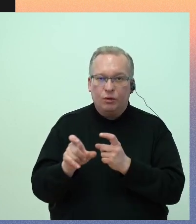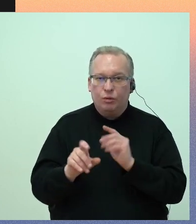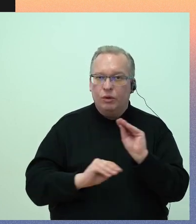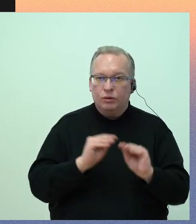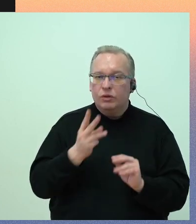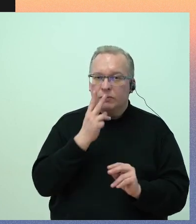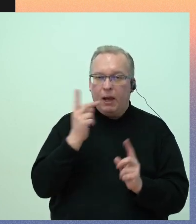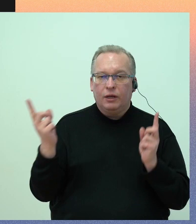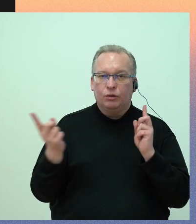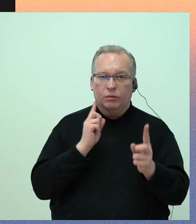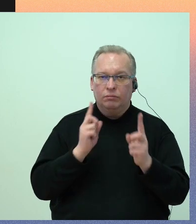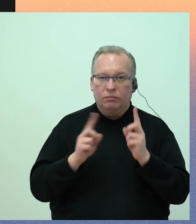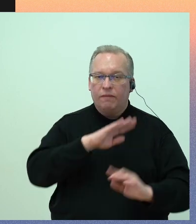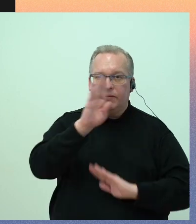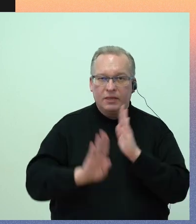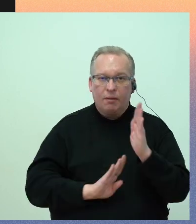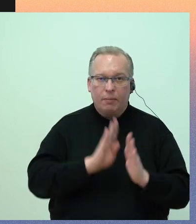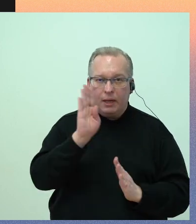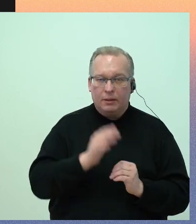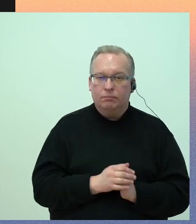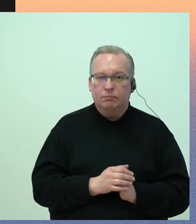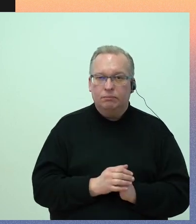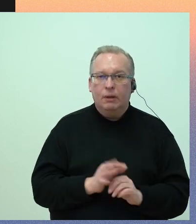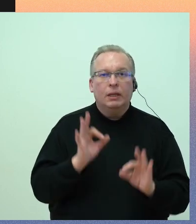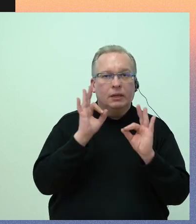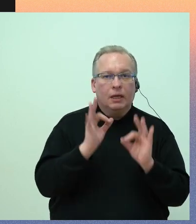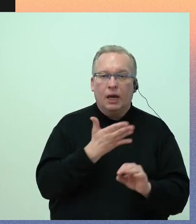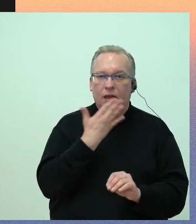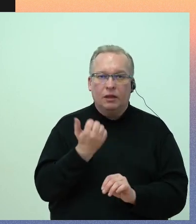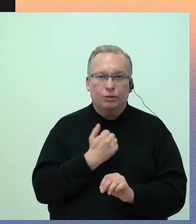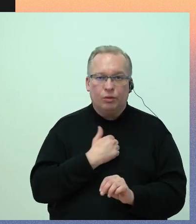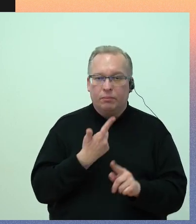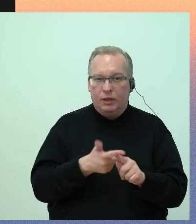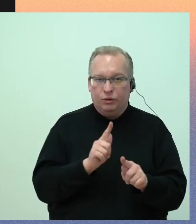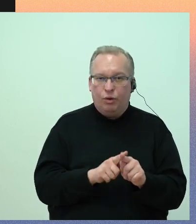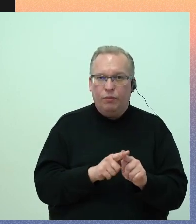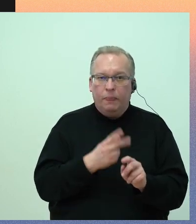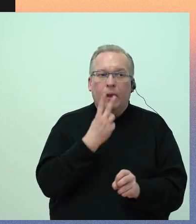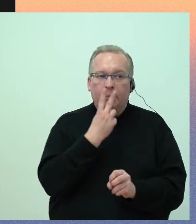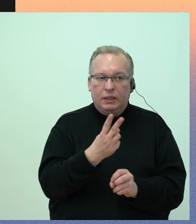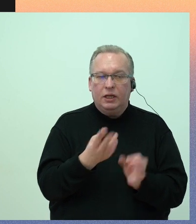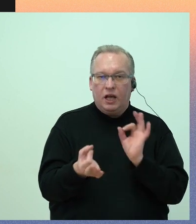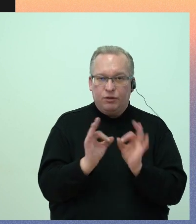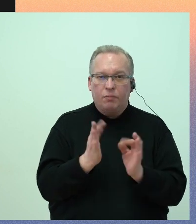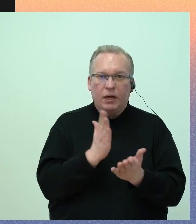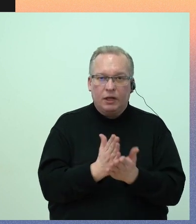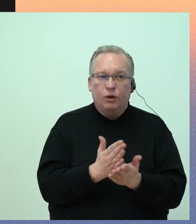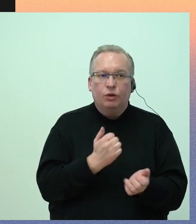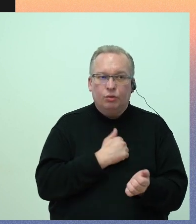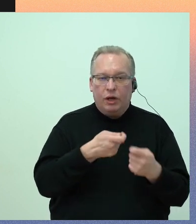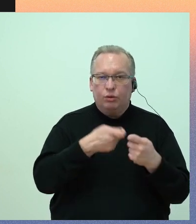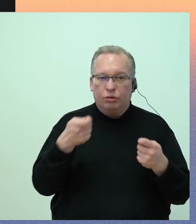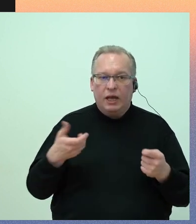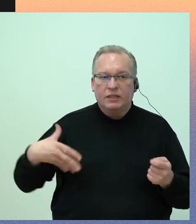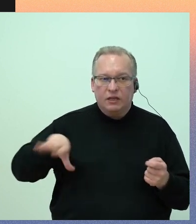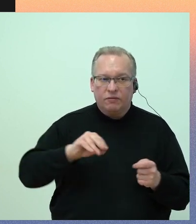žmonės mato ištisą parą. Bet tikrai neturėtume to laikyti normaliu dalyku, kas turėtų tęstis visuomet.